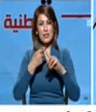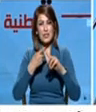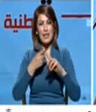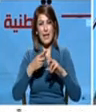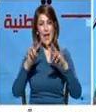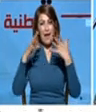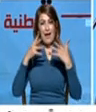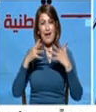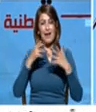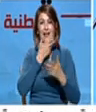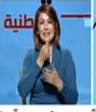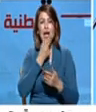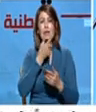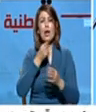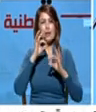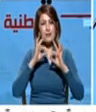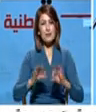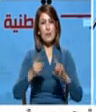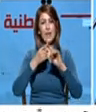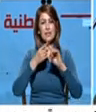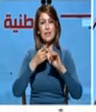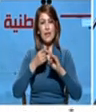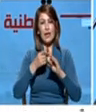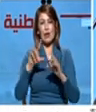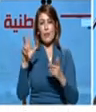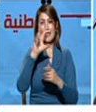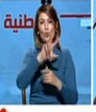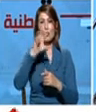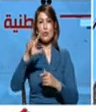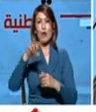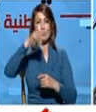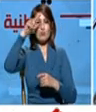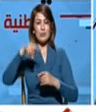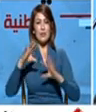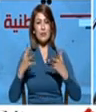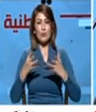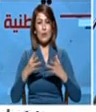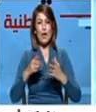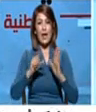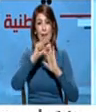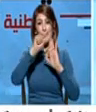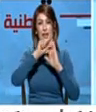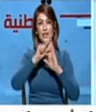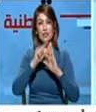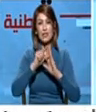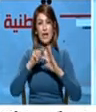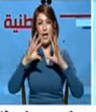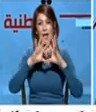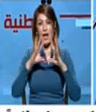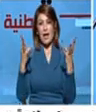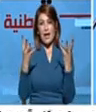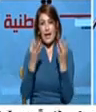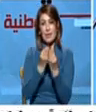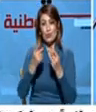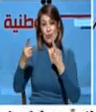تقول انت اجراءات الاجراءات العاديه في سياق عاده ثلاثه وثلاثين يوم في مجال الشغل احنا الاجراءات اختصار تقريبا سبعه وعشرين يوم ولكن